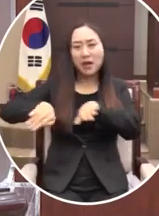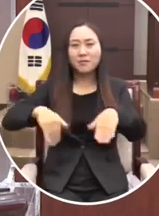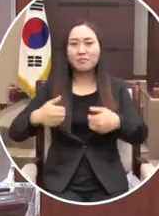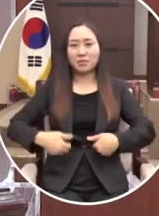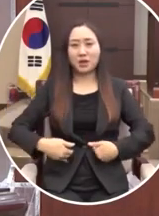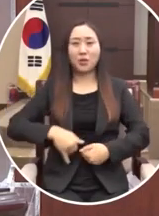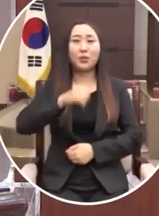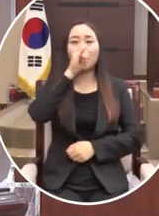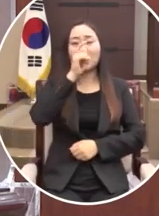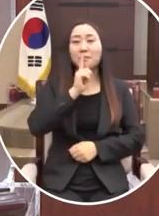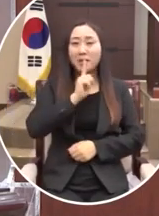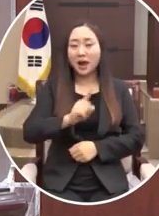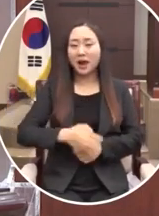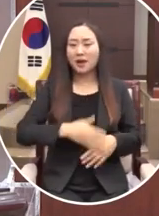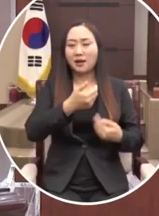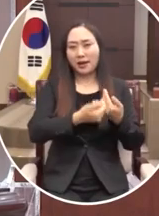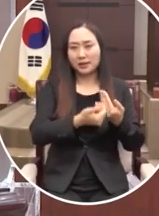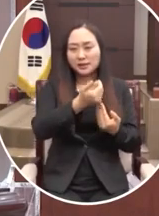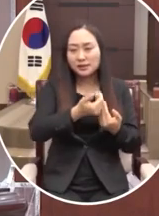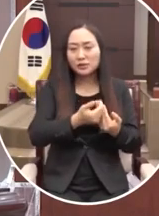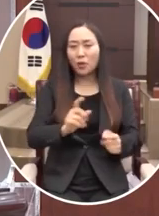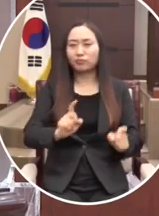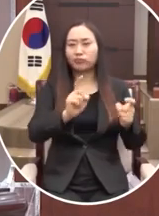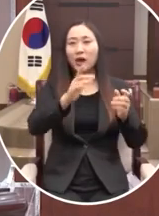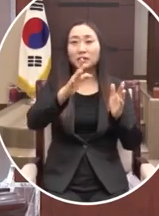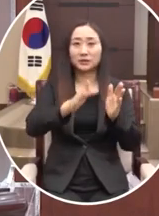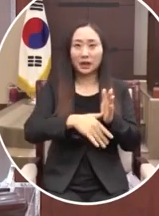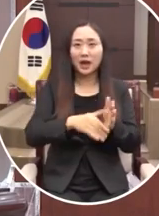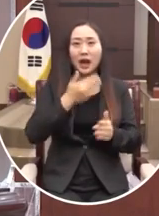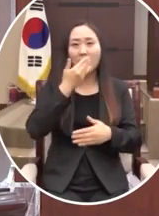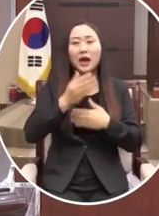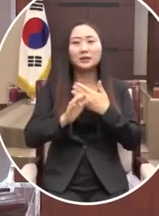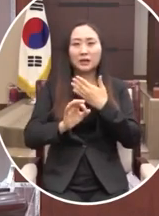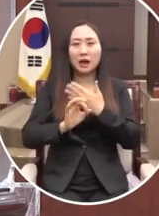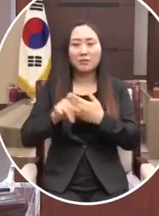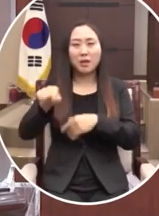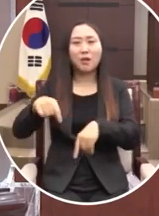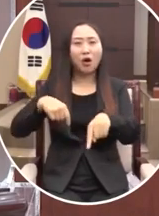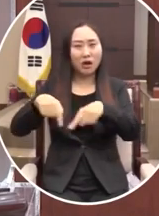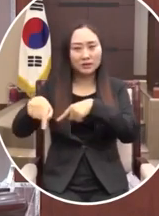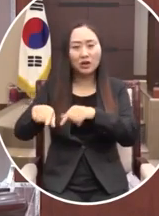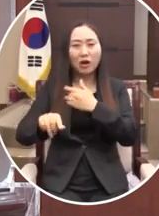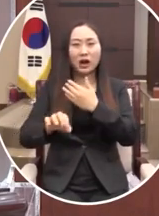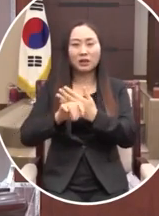바, 갈등이나 분쟁에 있어서는 최소한 행정주도의